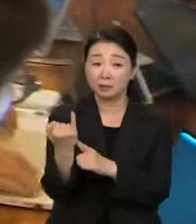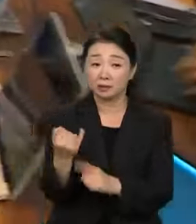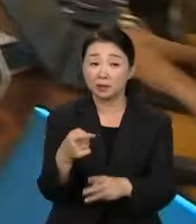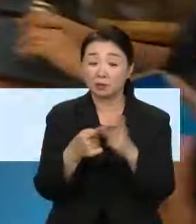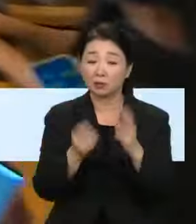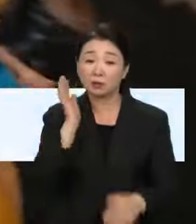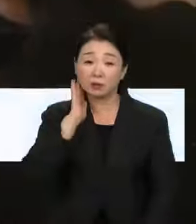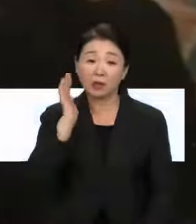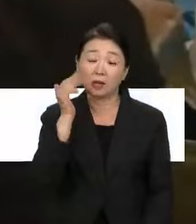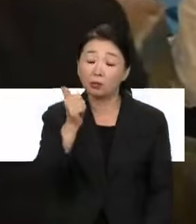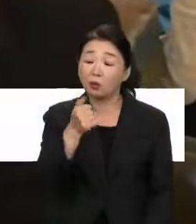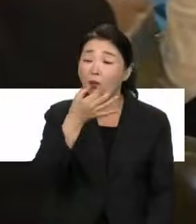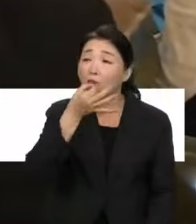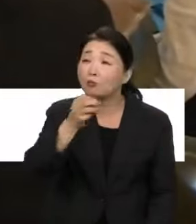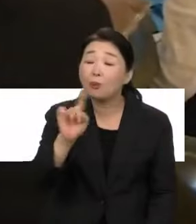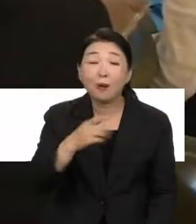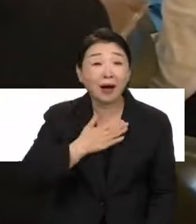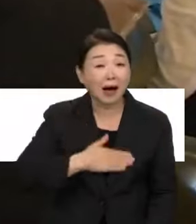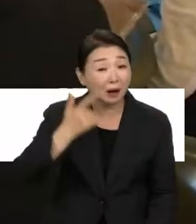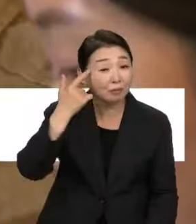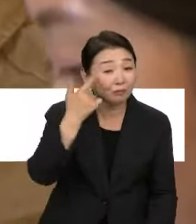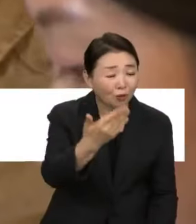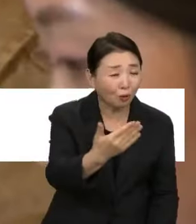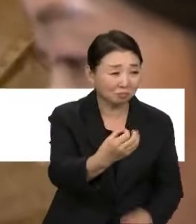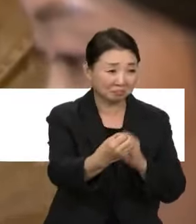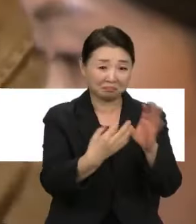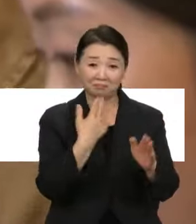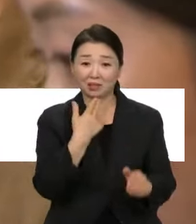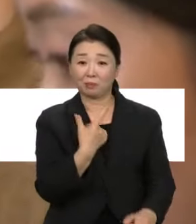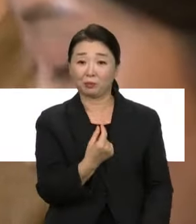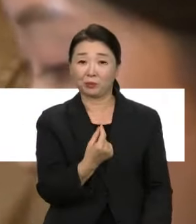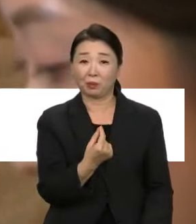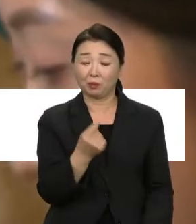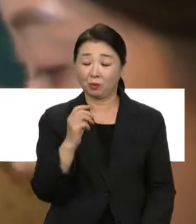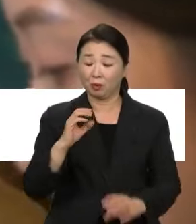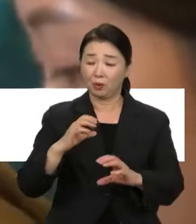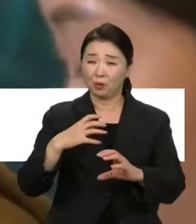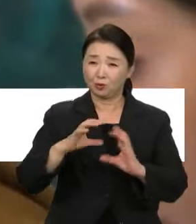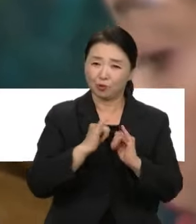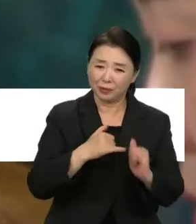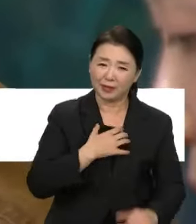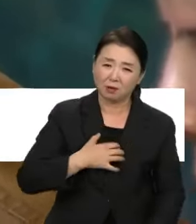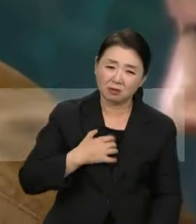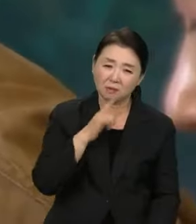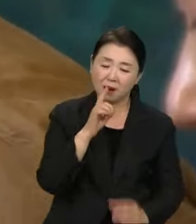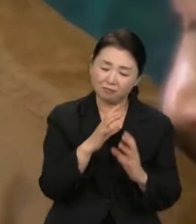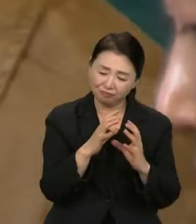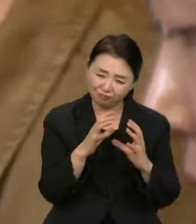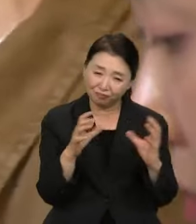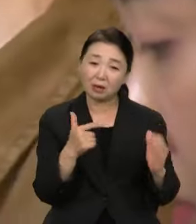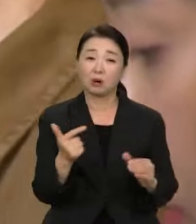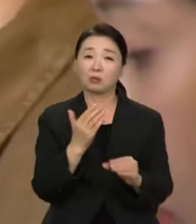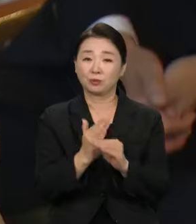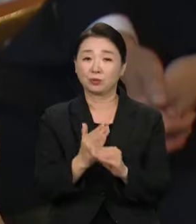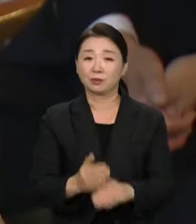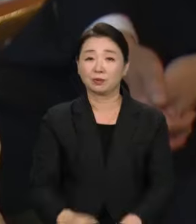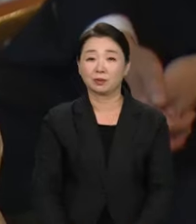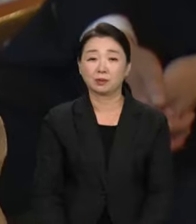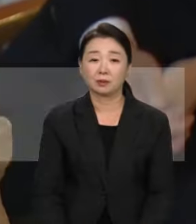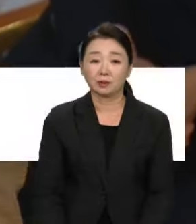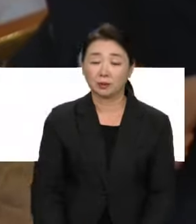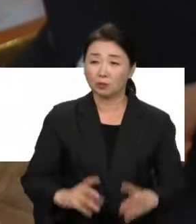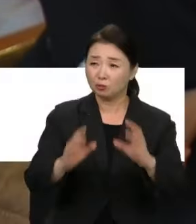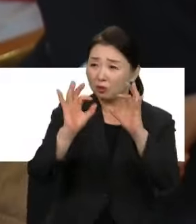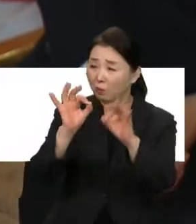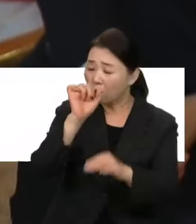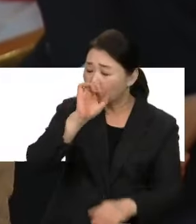윤석열 대통령을 뭐라고 부르는지 아느냐는 질문엔 답하지 않았지만 국민의 걱정과 불안이 커져가고 있다고 말했습니다. 국민이 보시기에